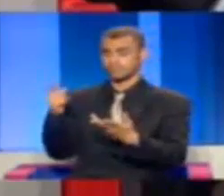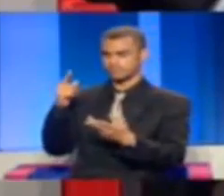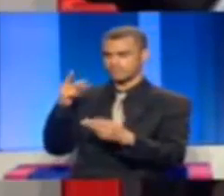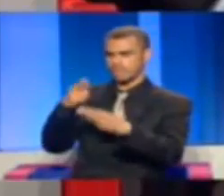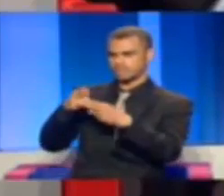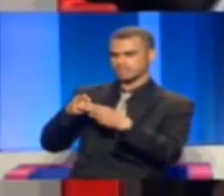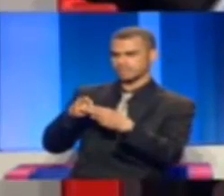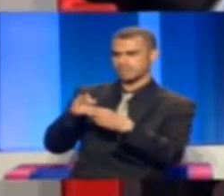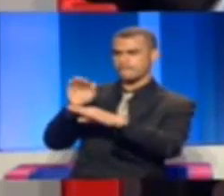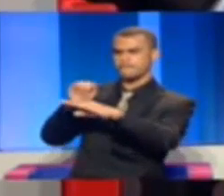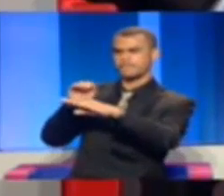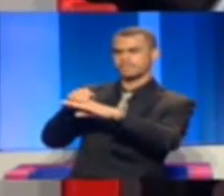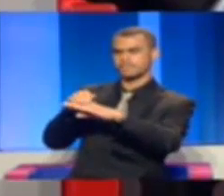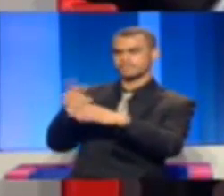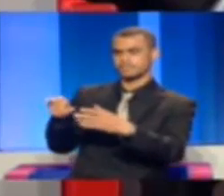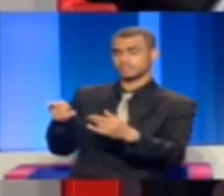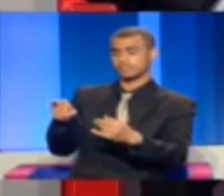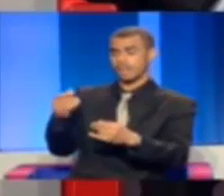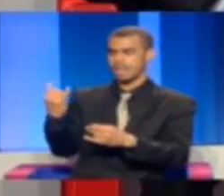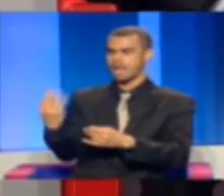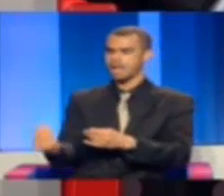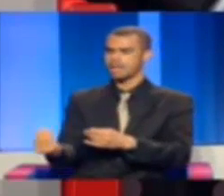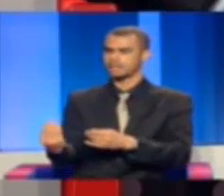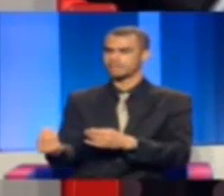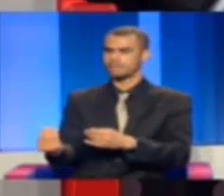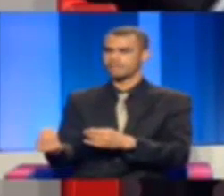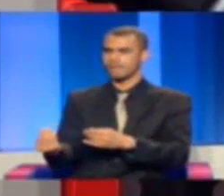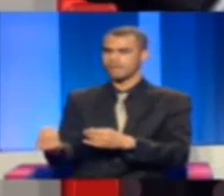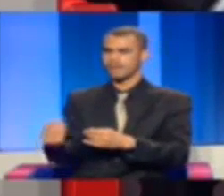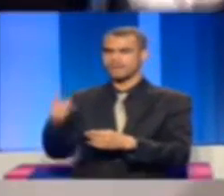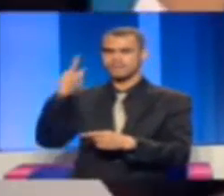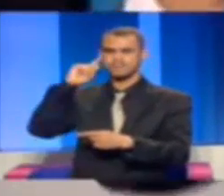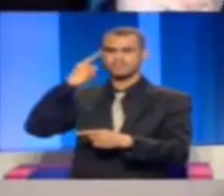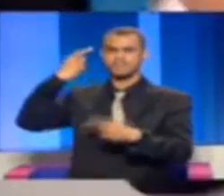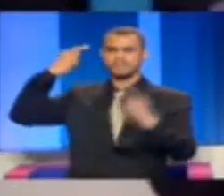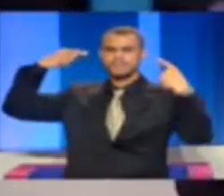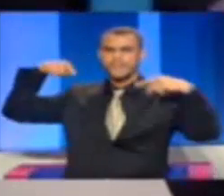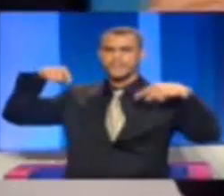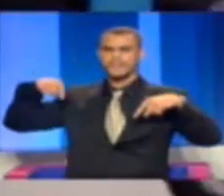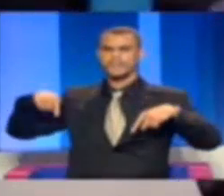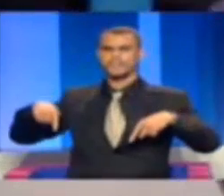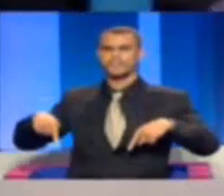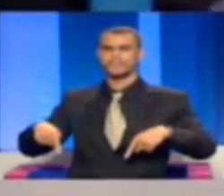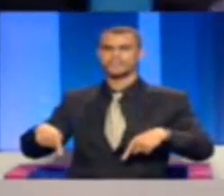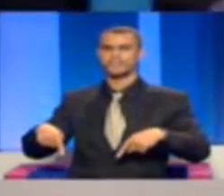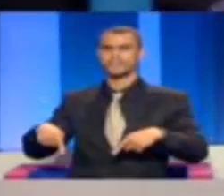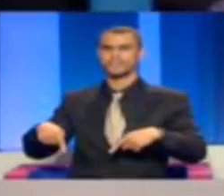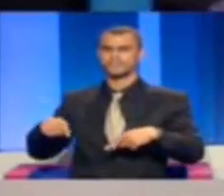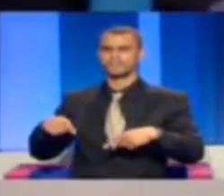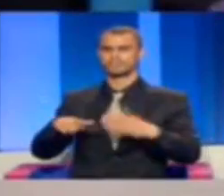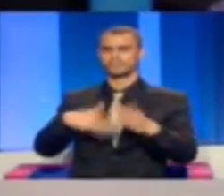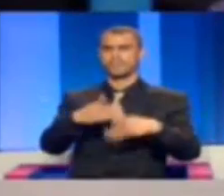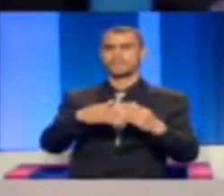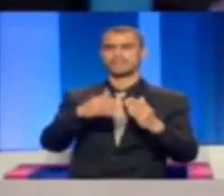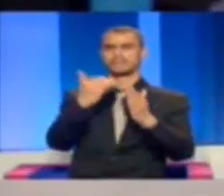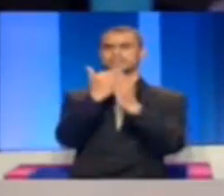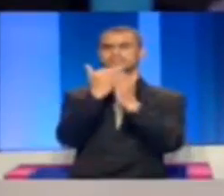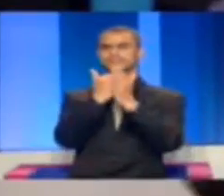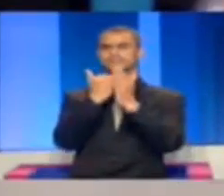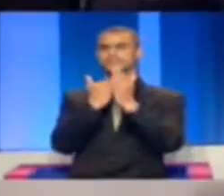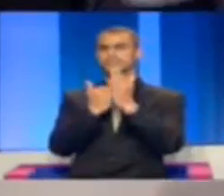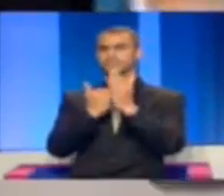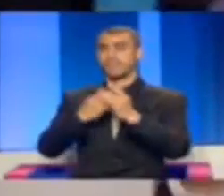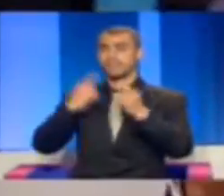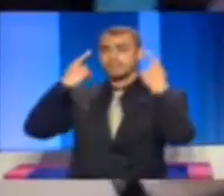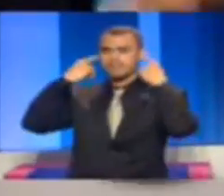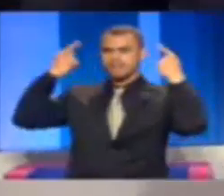الاسم ديالو. هاد الاطفال اللي عندهم هذا المشكل ديال الوغ خاصه الصمام الشديد او العميق، دابا نوصلوا في التصنيفات ديال